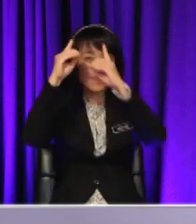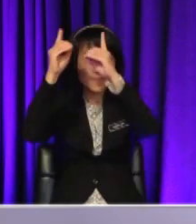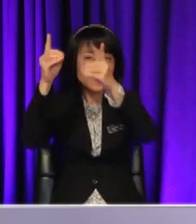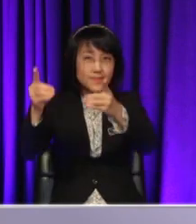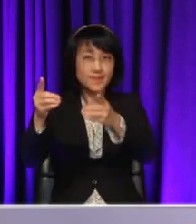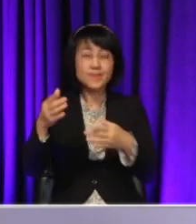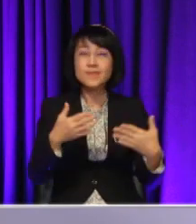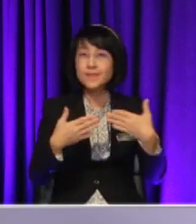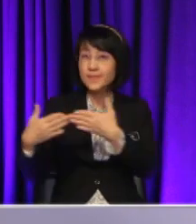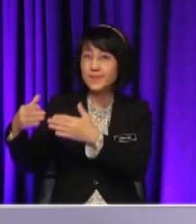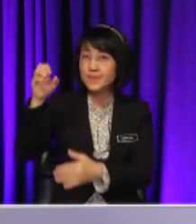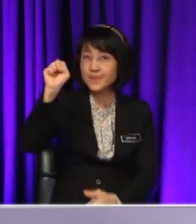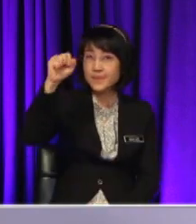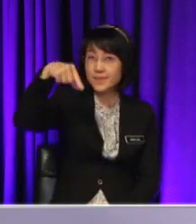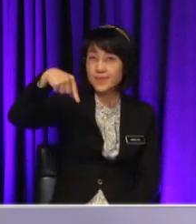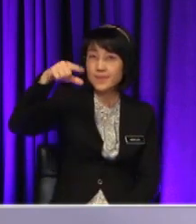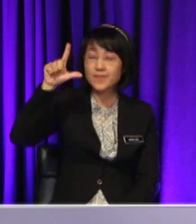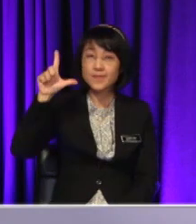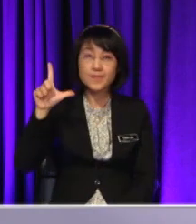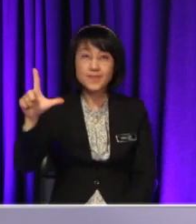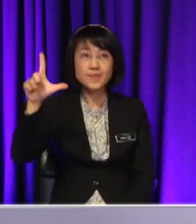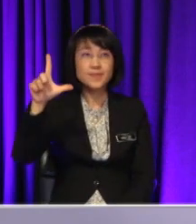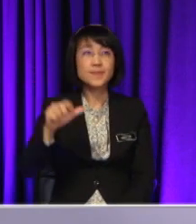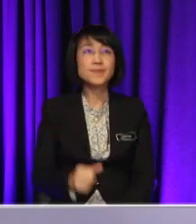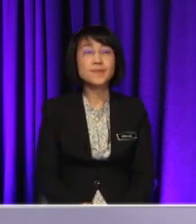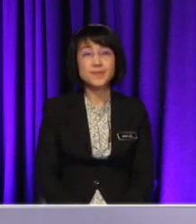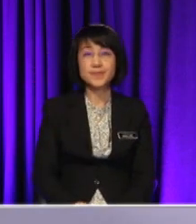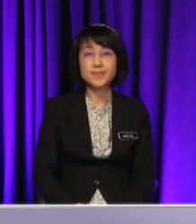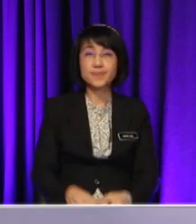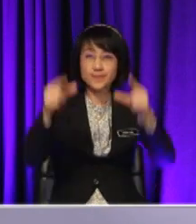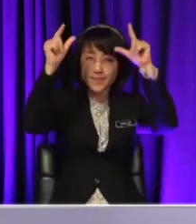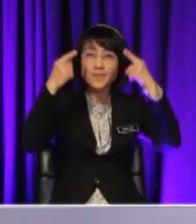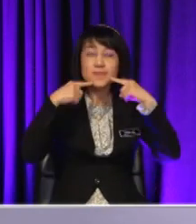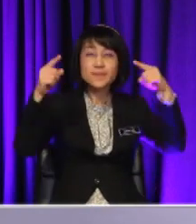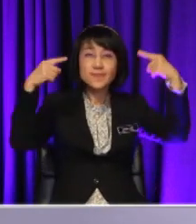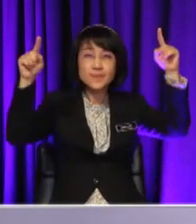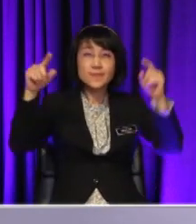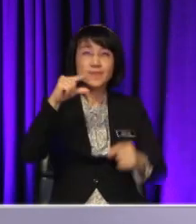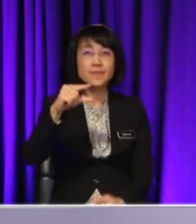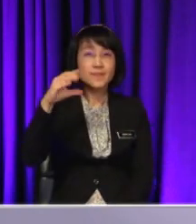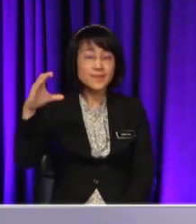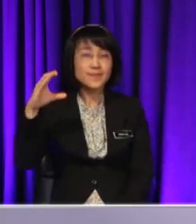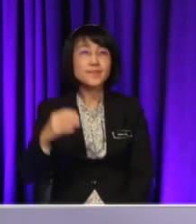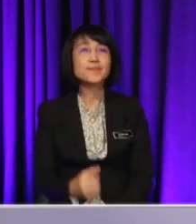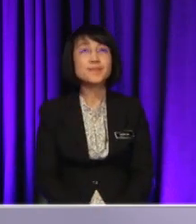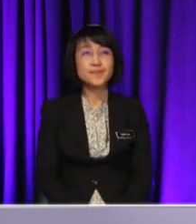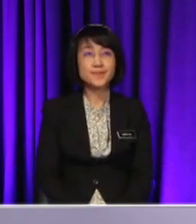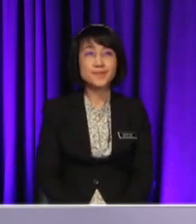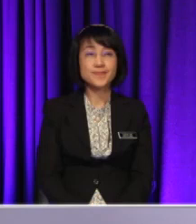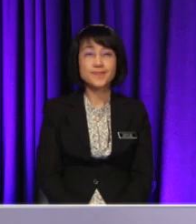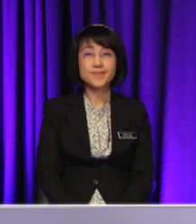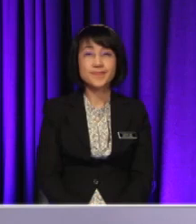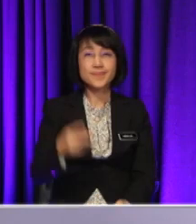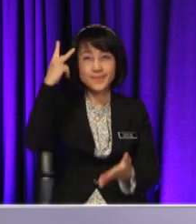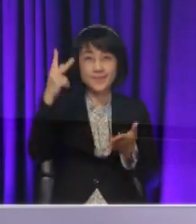dan untuk hari ini kita bersama dengan guru penyampai yang merupakan guru Cemerlang sains computer Siapakah beliau jum kita berkenalan terlebih dahulu